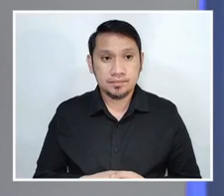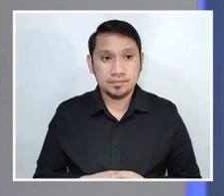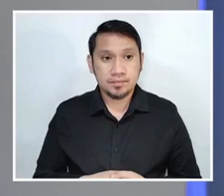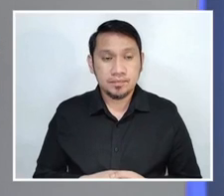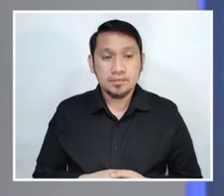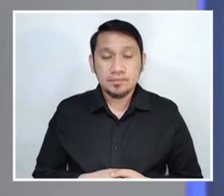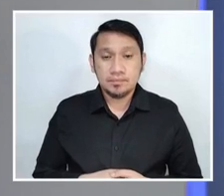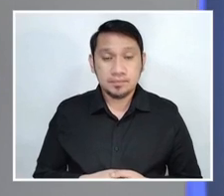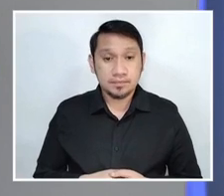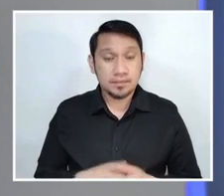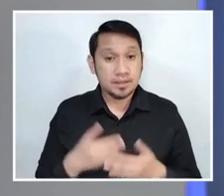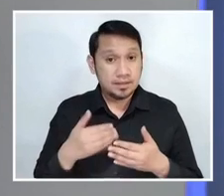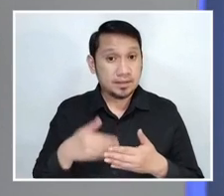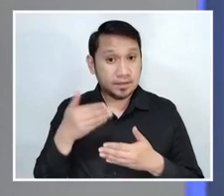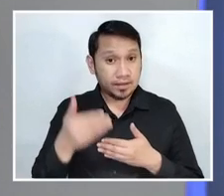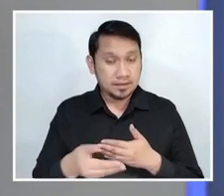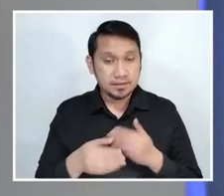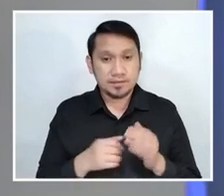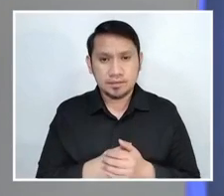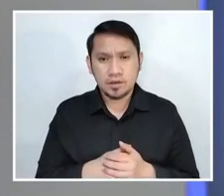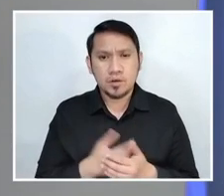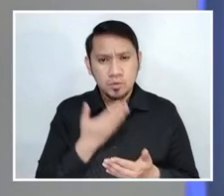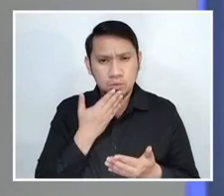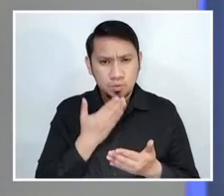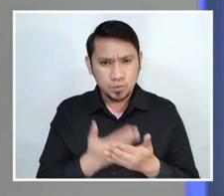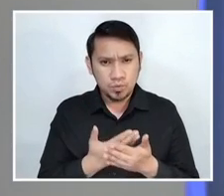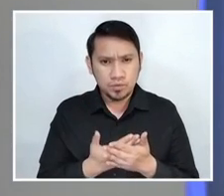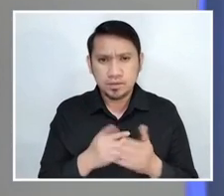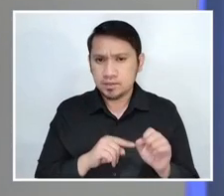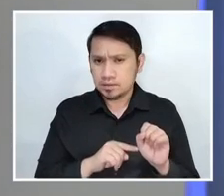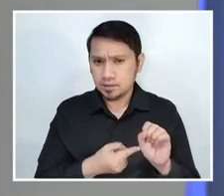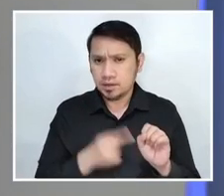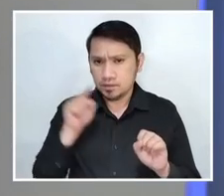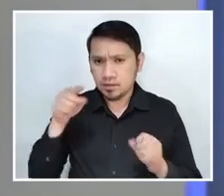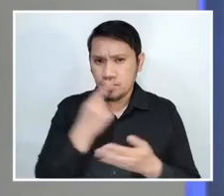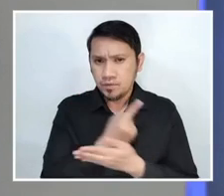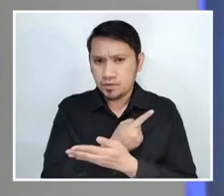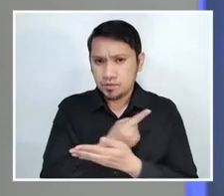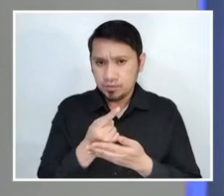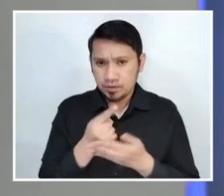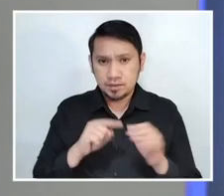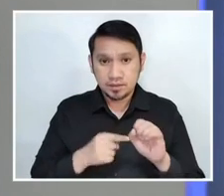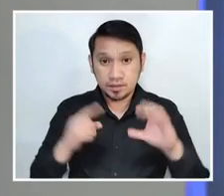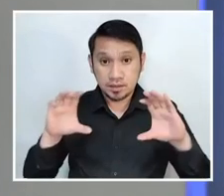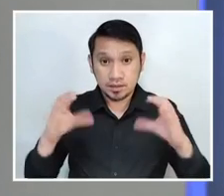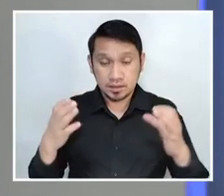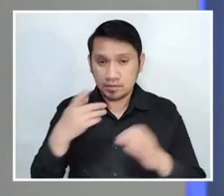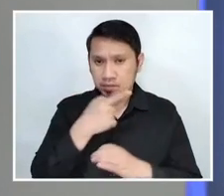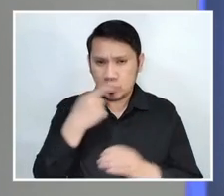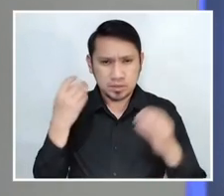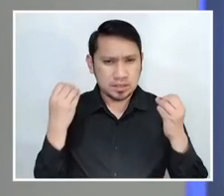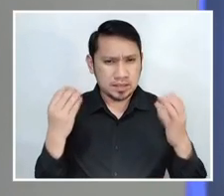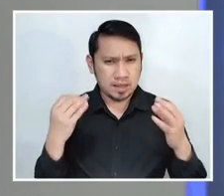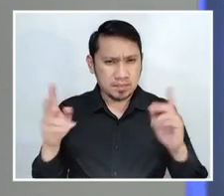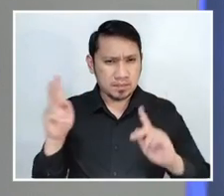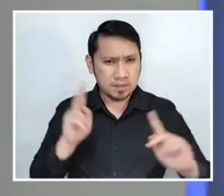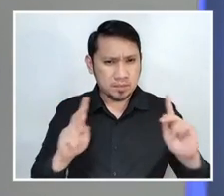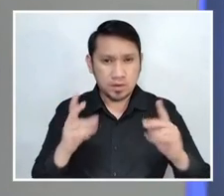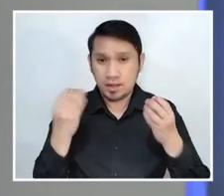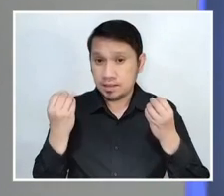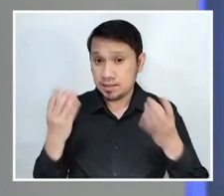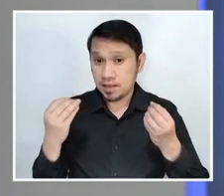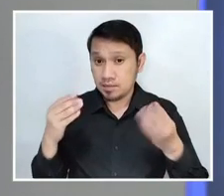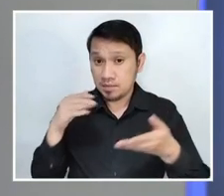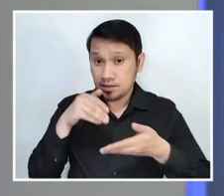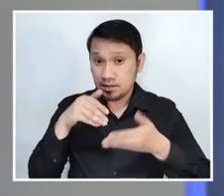Samantala, naging maayos ang unang linggo ng pagsisimula ng klase. Ngunit dahil sa laki ng populasyon ng mga estudyante sa